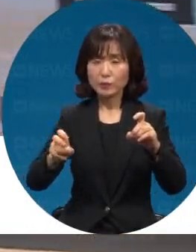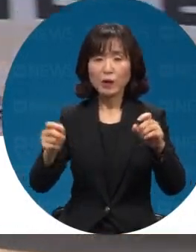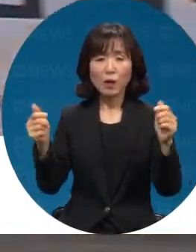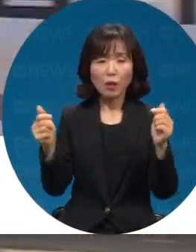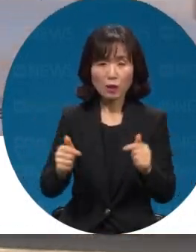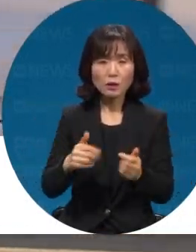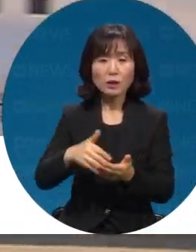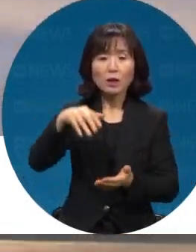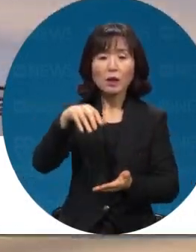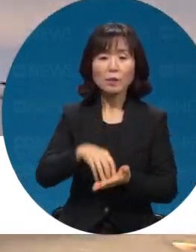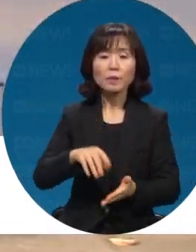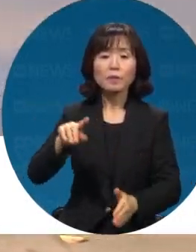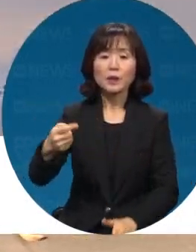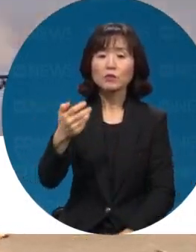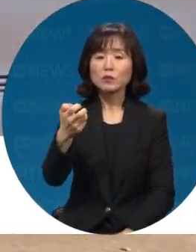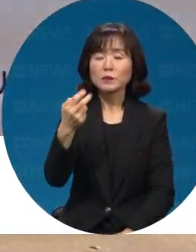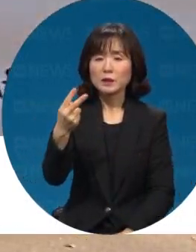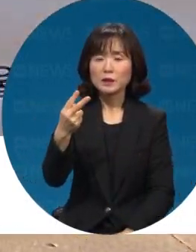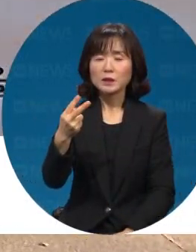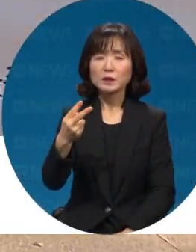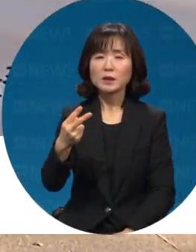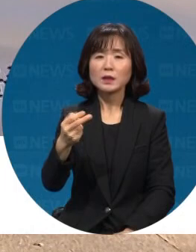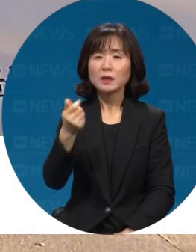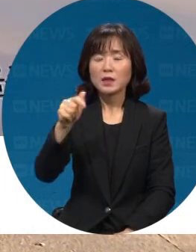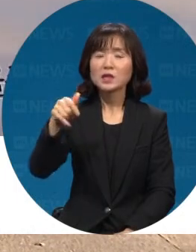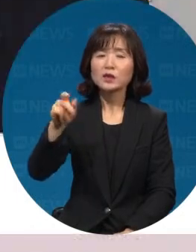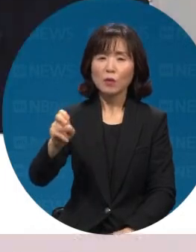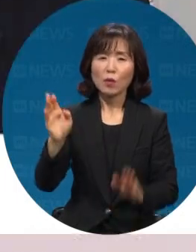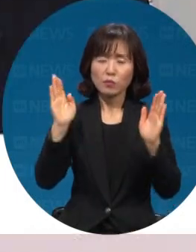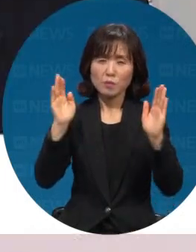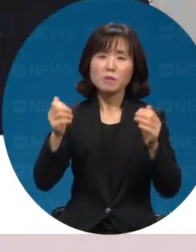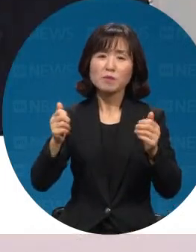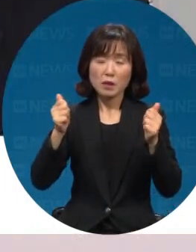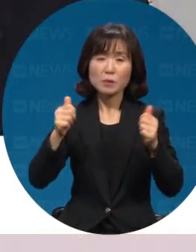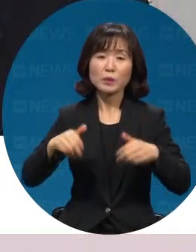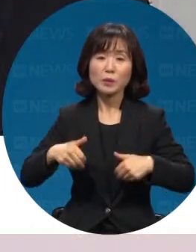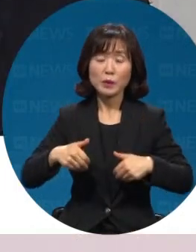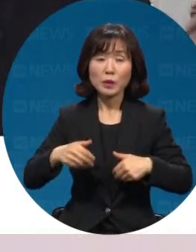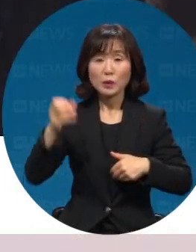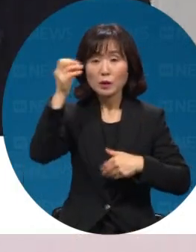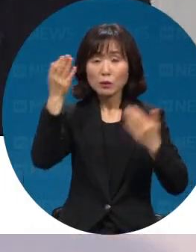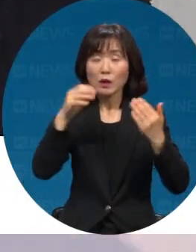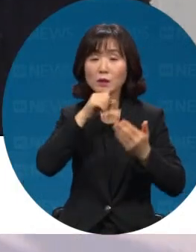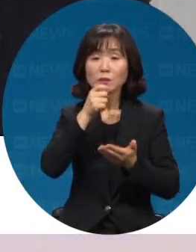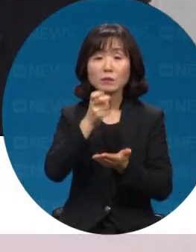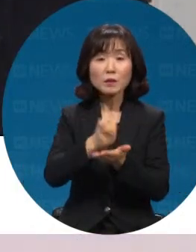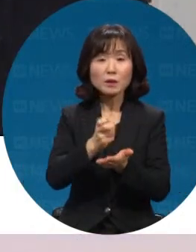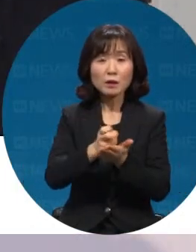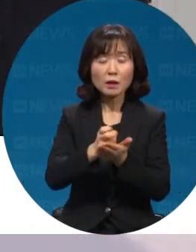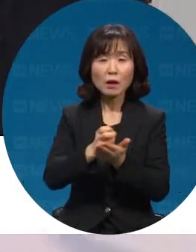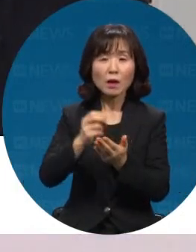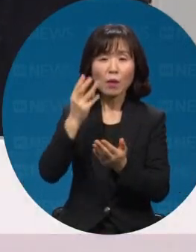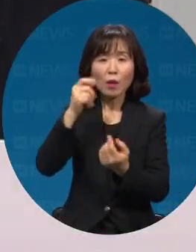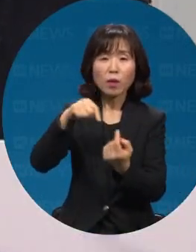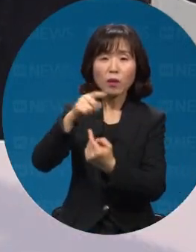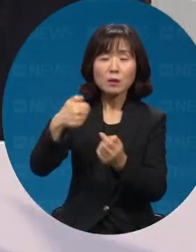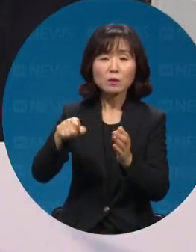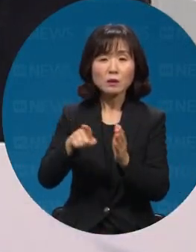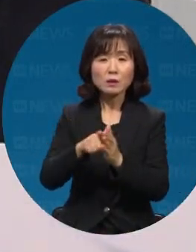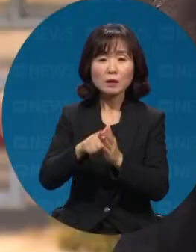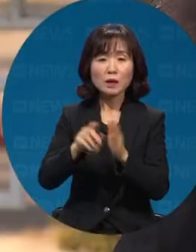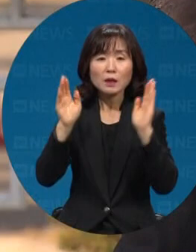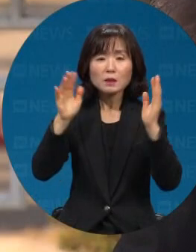총 192 학점을 이수하게 되는데 고교 학점 제가 정착하여 면 학습 년이 더 감축 되어야 한다는